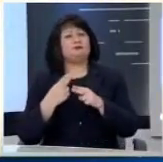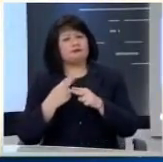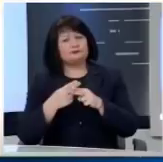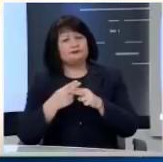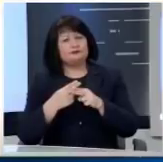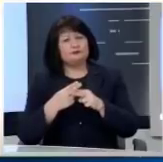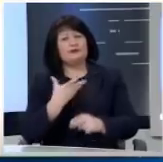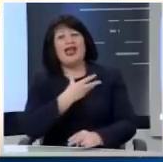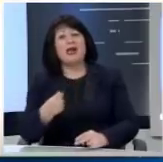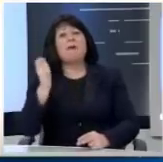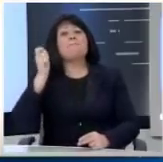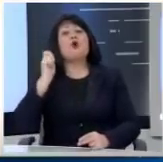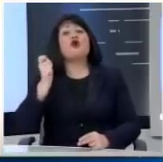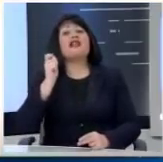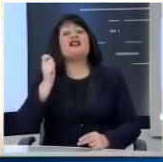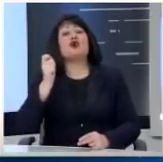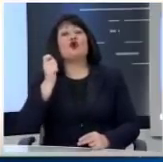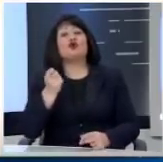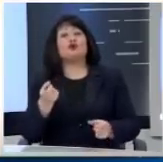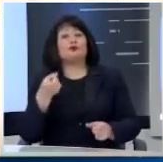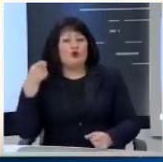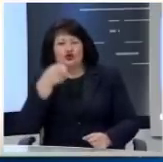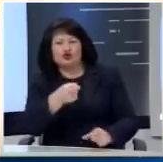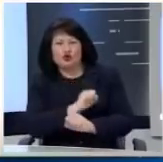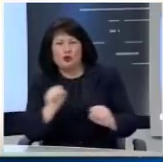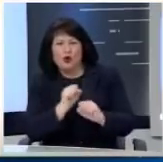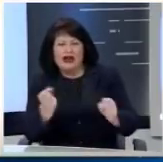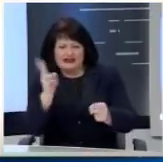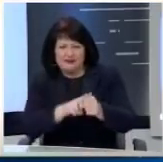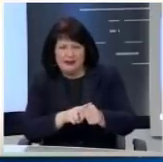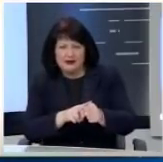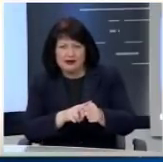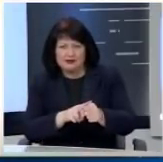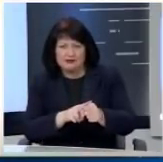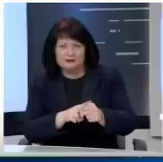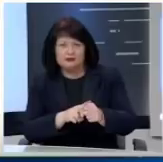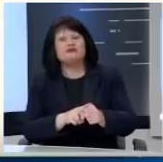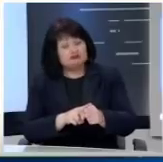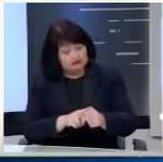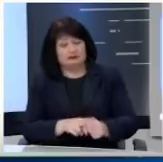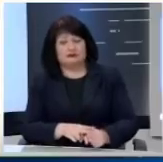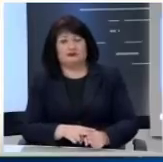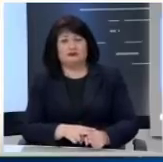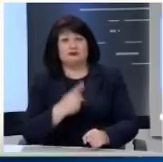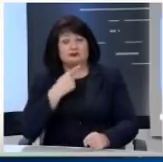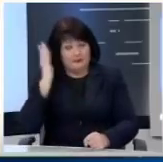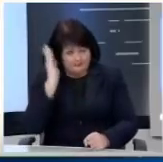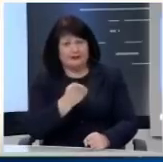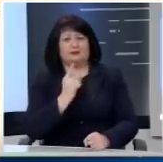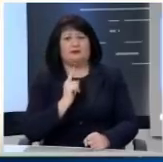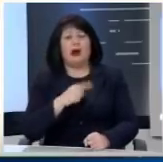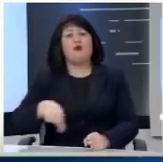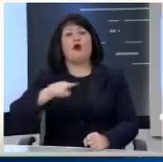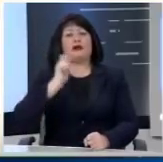έχει το αίμα πολιτικών προσώπων που έπεσαν από τρομοκρατικές ενέργειες, απόλυτα καταδικαστές από εμάς, πιστεύω από όλο τον